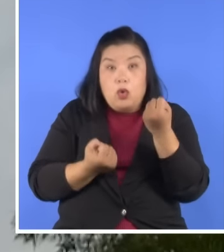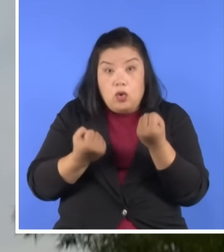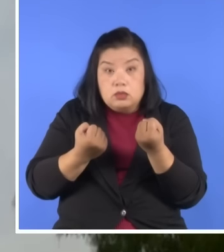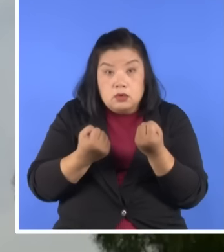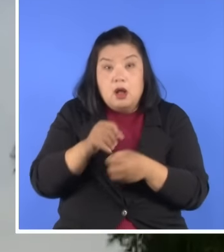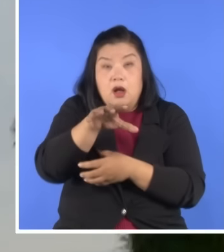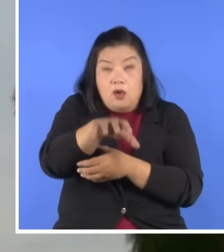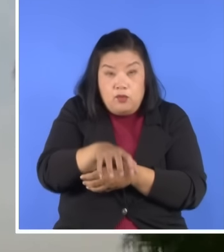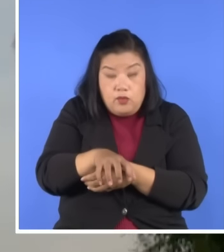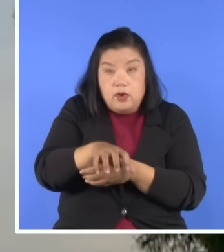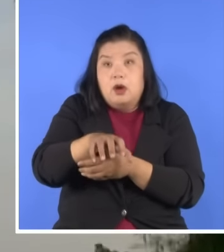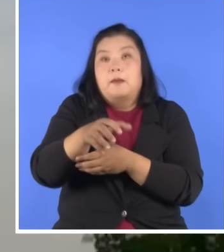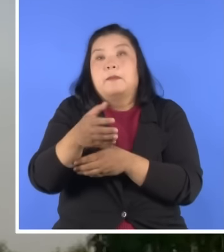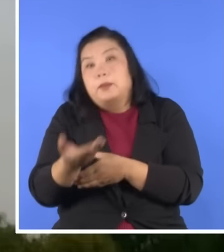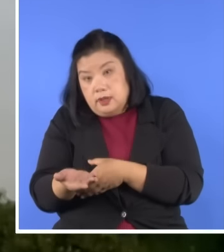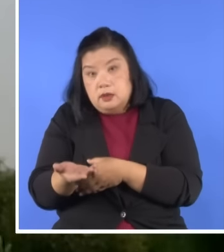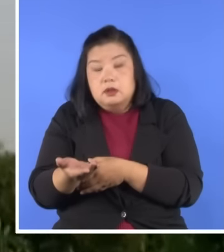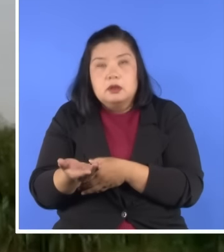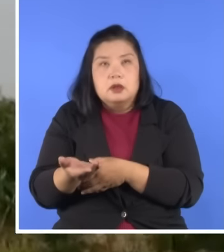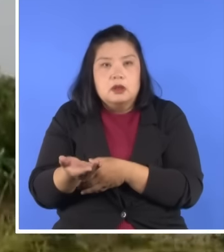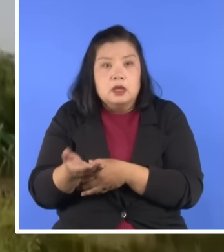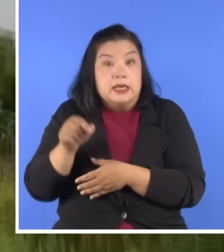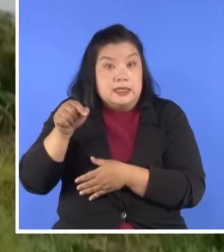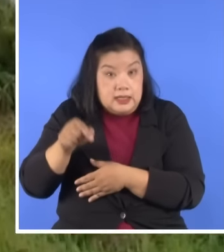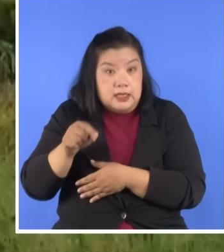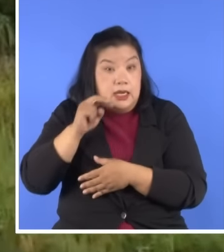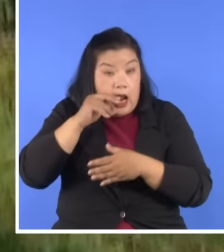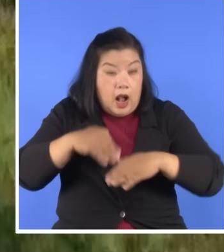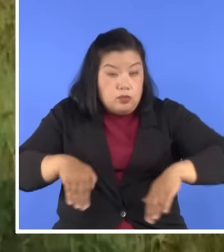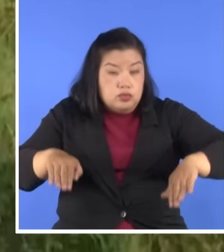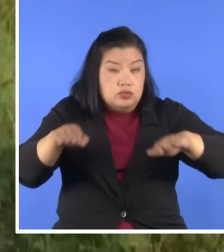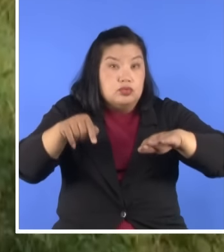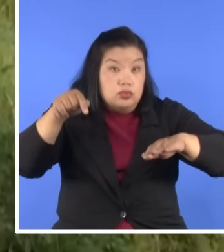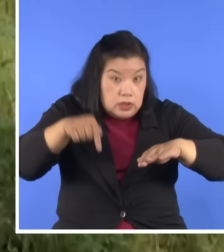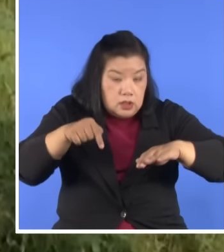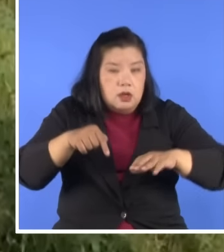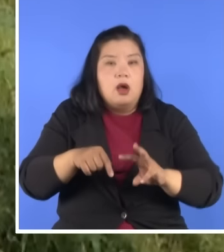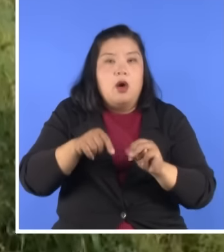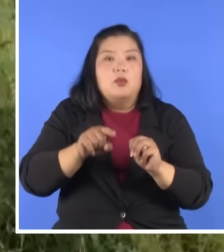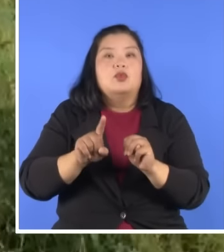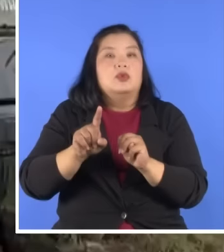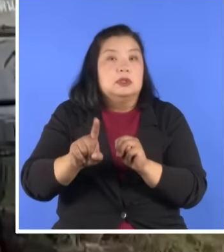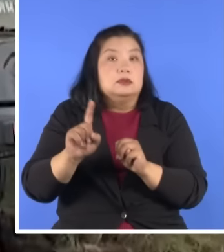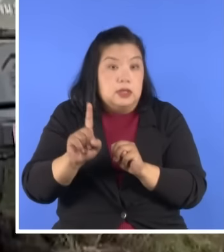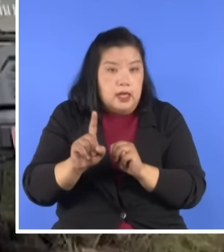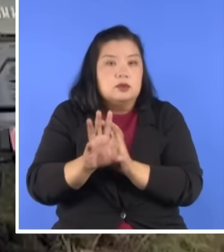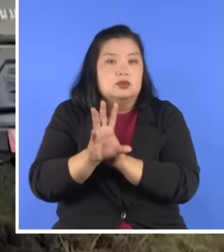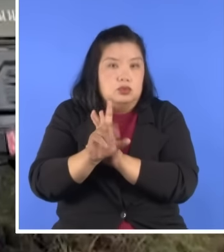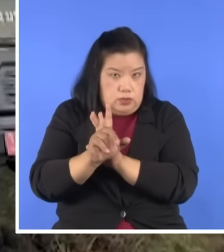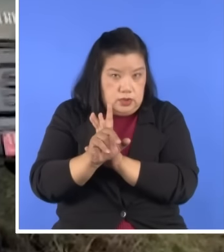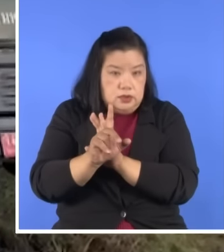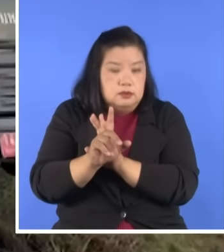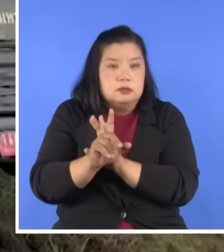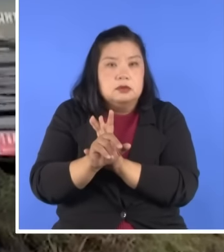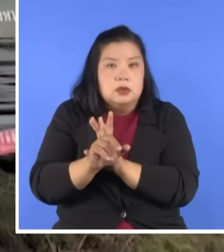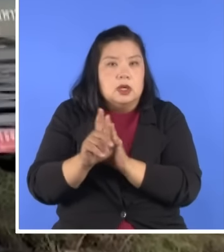จมน้ำมิดไปทั้งคันจุดเกิดเหตุอยู่ที่บ่อบริเวณพื้นที่หมู่ที่ 1ตำบลม่าโป่งอำเภอพานทองจังหวัดชลบุรีนี่นะครับหน่วยกู้